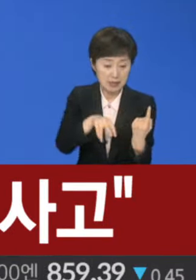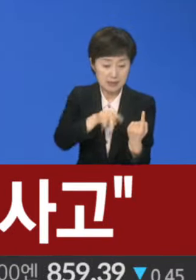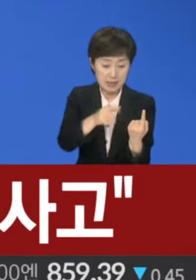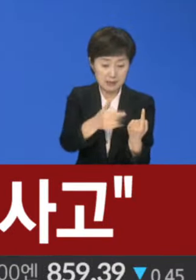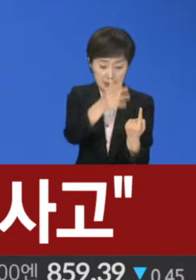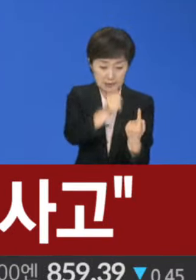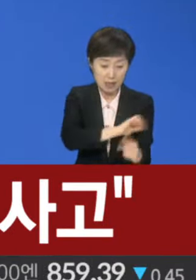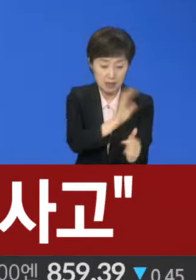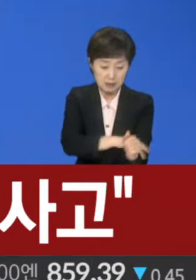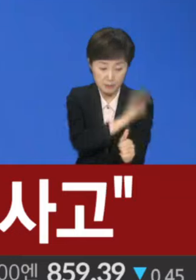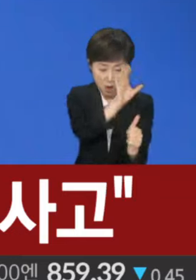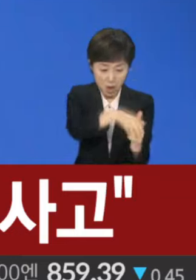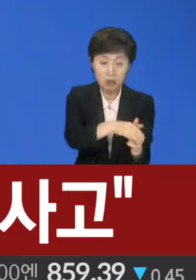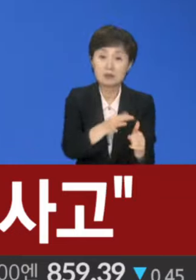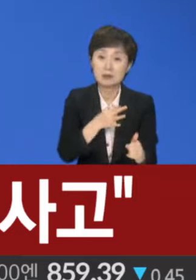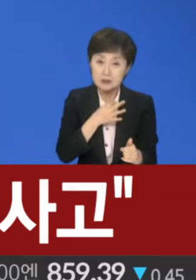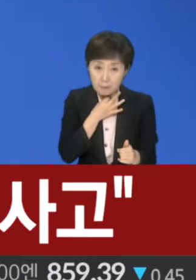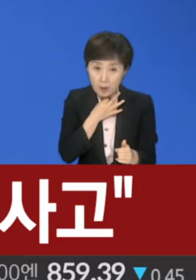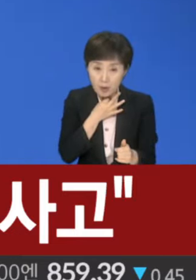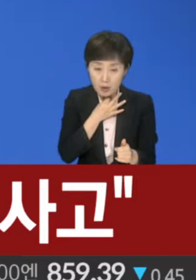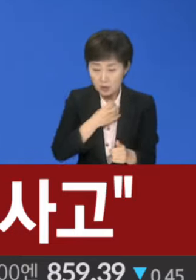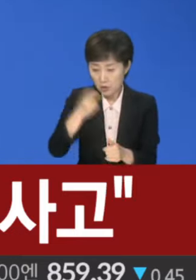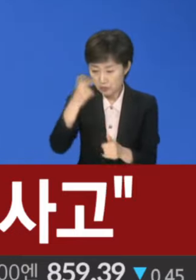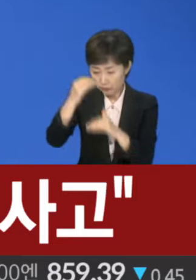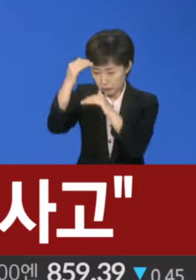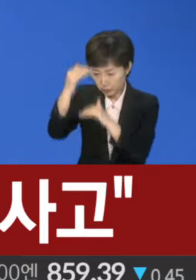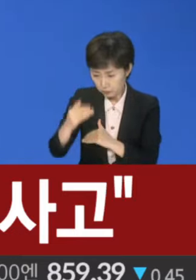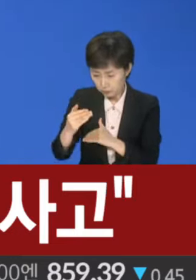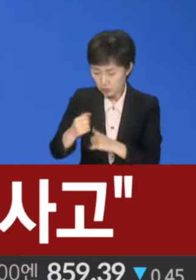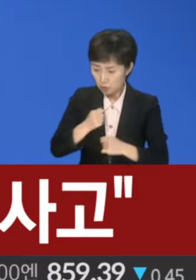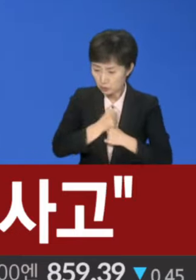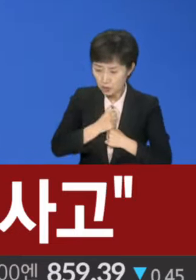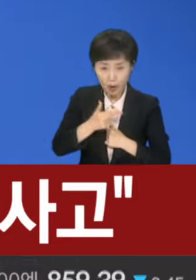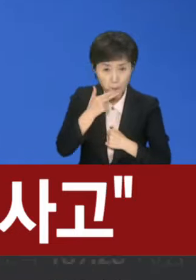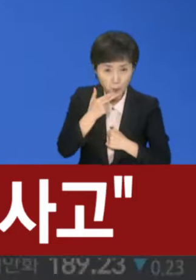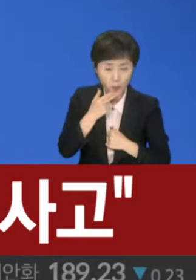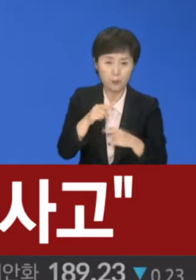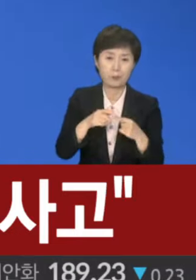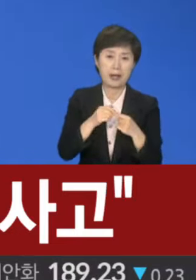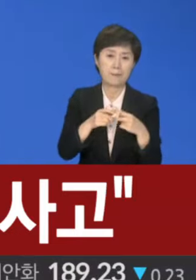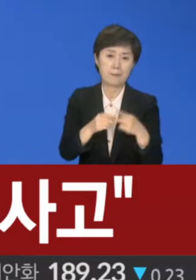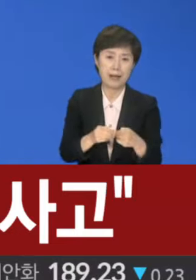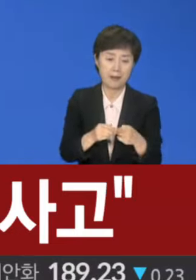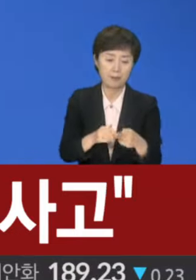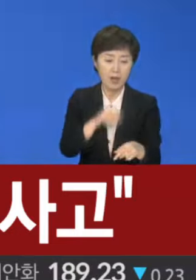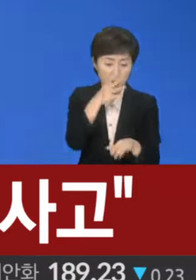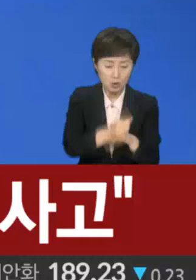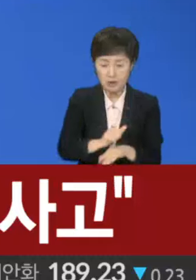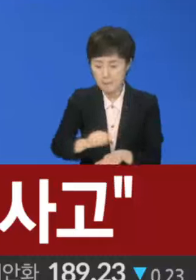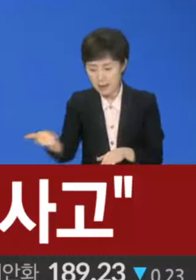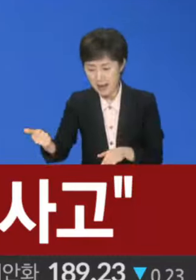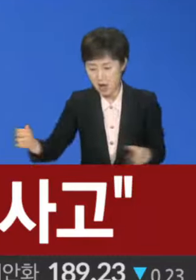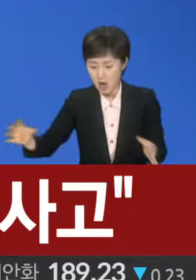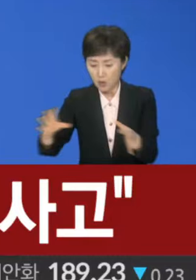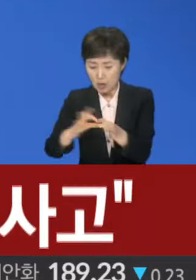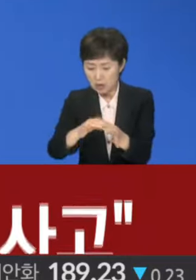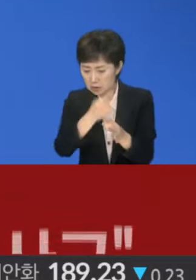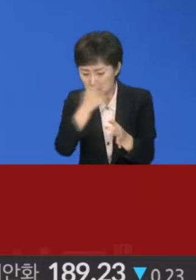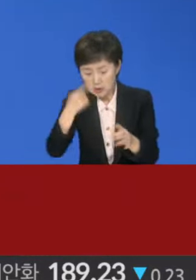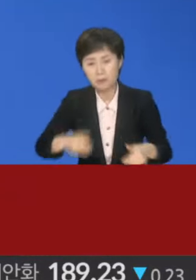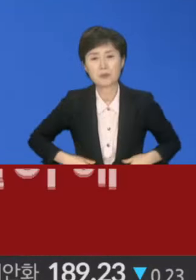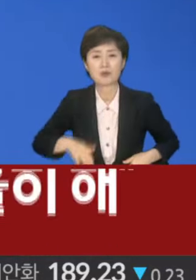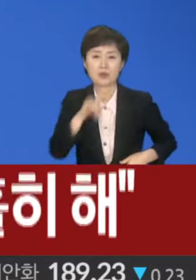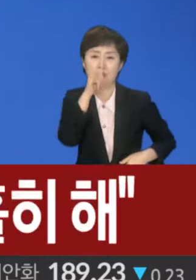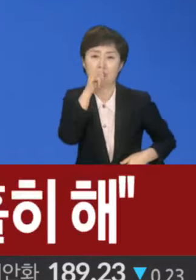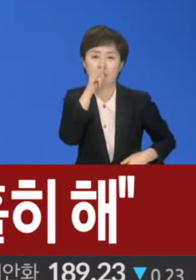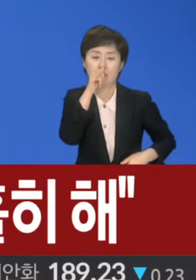위해서는 수색작전 관련하여 구체적, 직접적 주의 의무 위반이 있고 이와 사망의 결과 사이에 인과관계가 있어야 하며